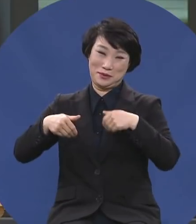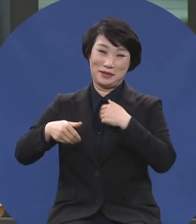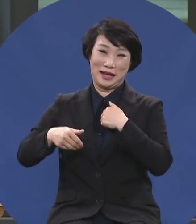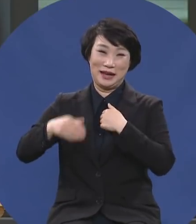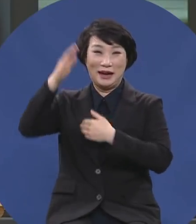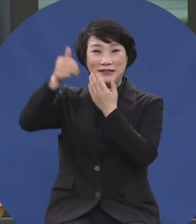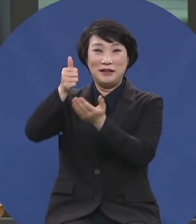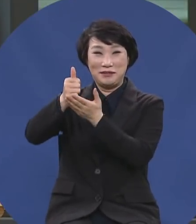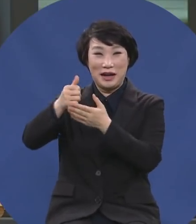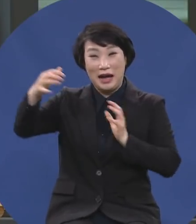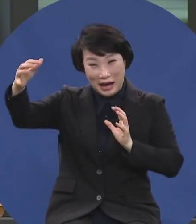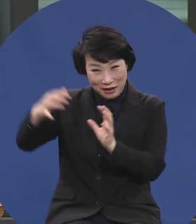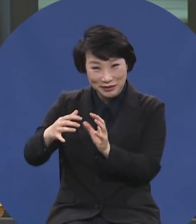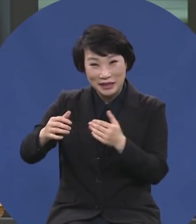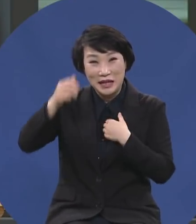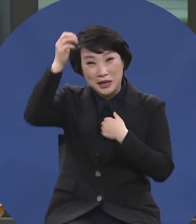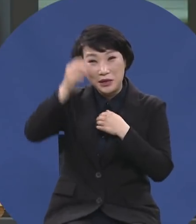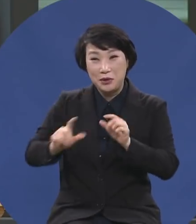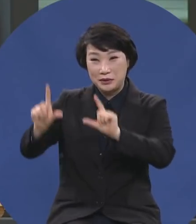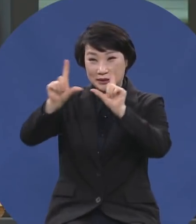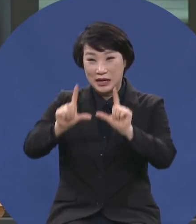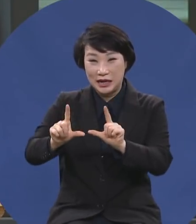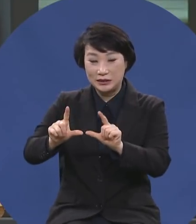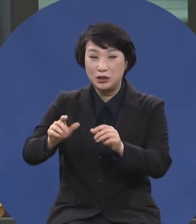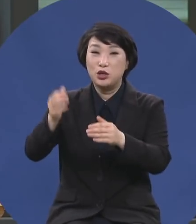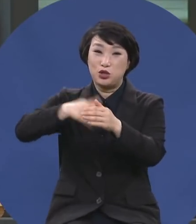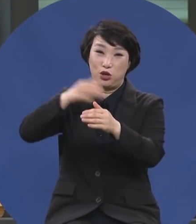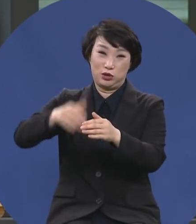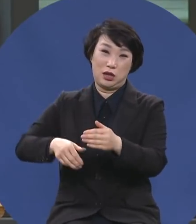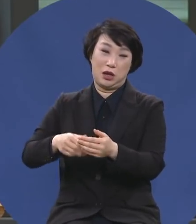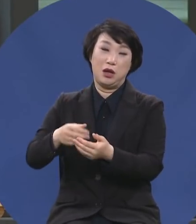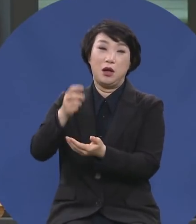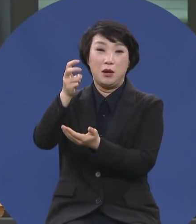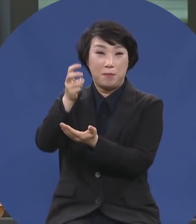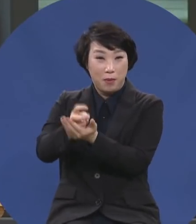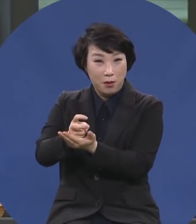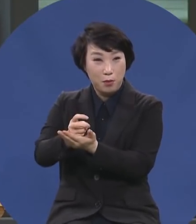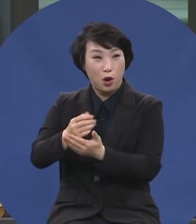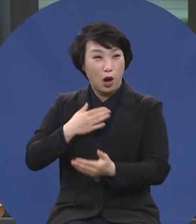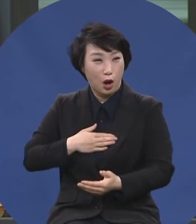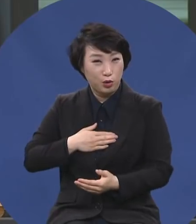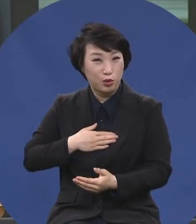하나님과 관계 속에서 내 영혼이 사는 절대적 첩경이구나